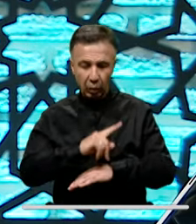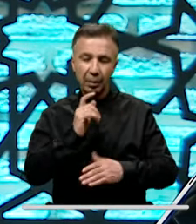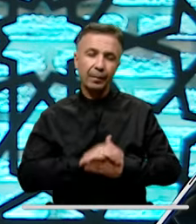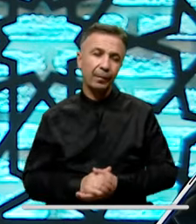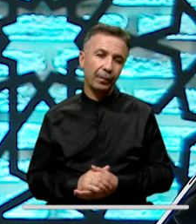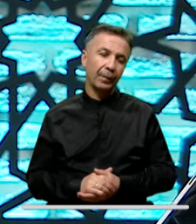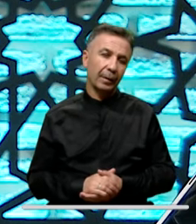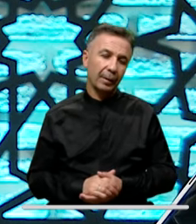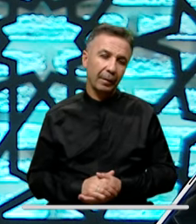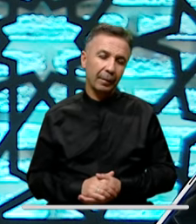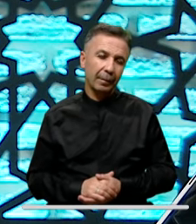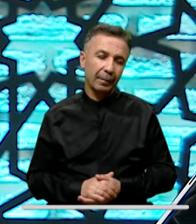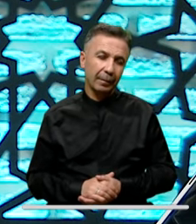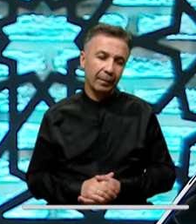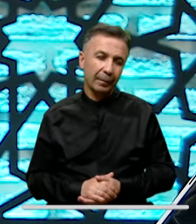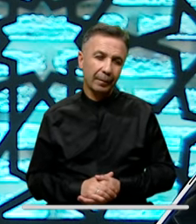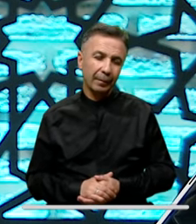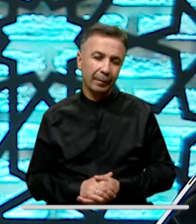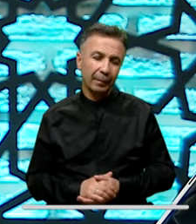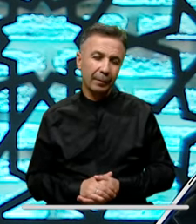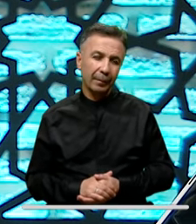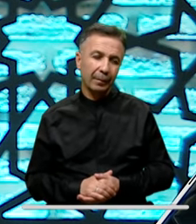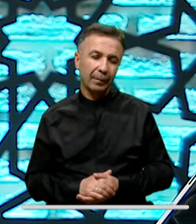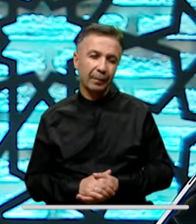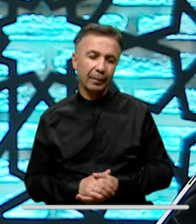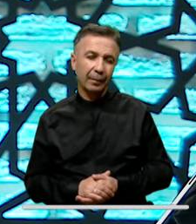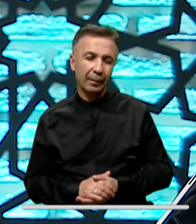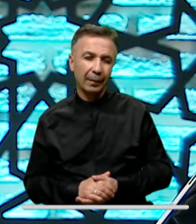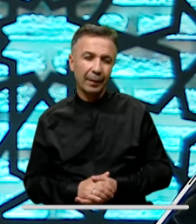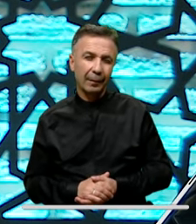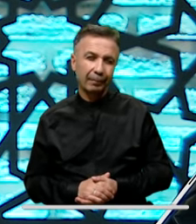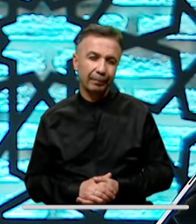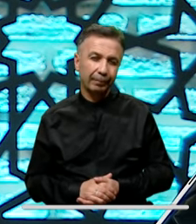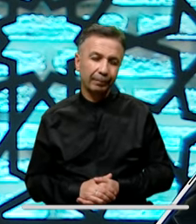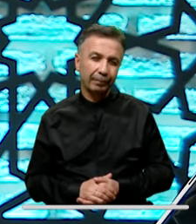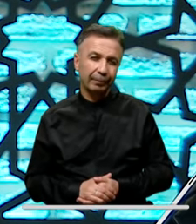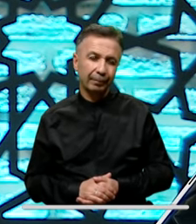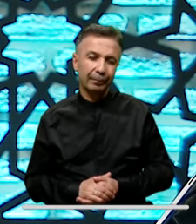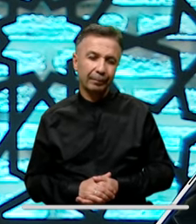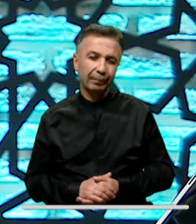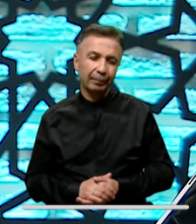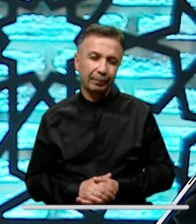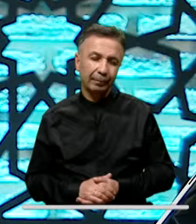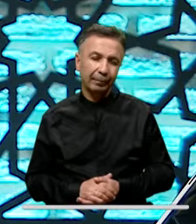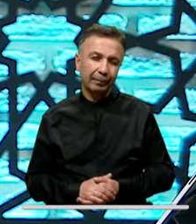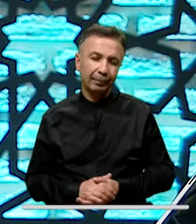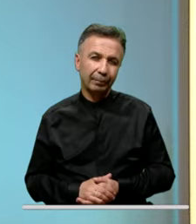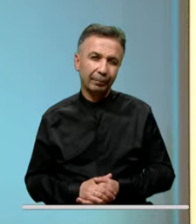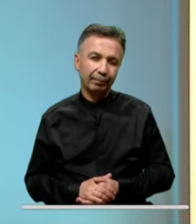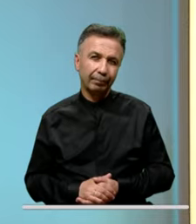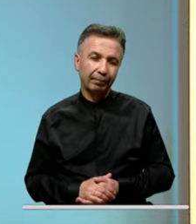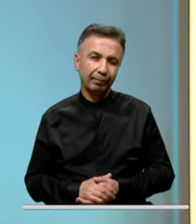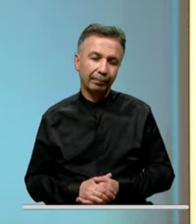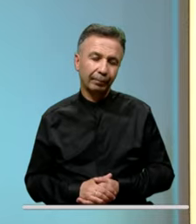Allah daha zihni açıklığı versin. Allah sağlığını sırasını versin. Amin. Benim hocama da selamlar. Aleyküm selam.